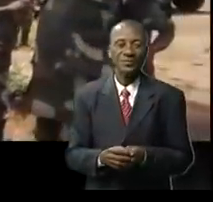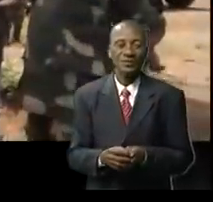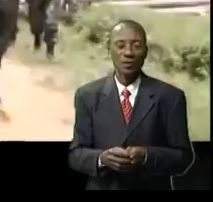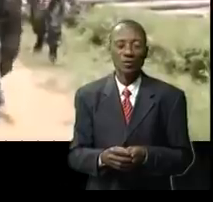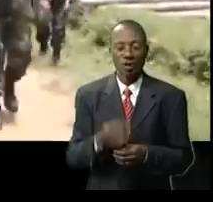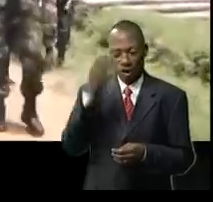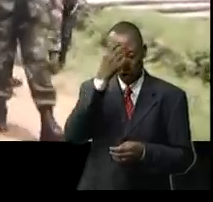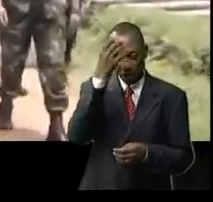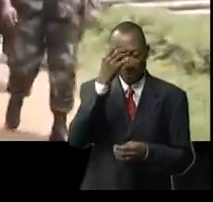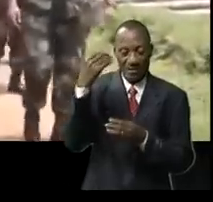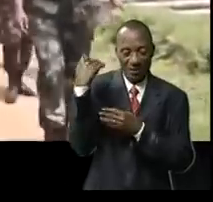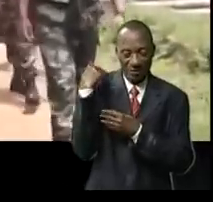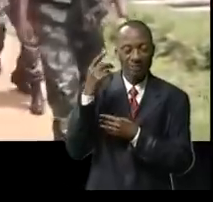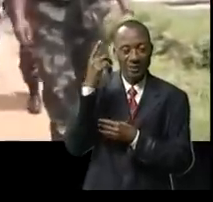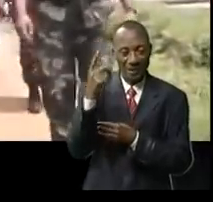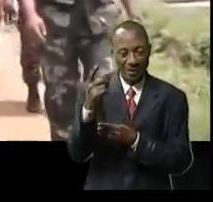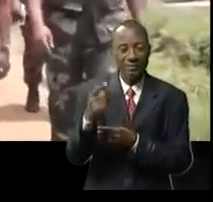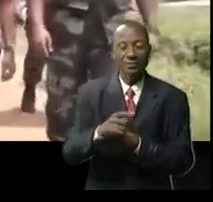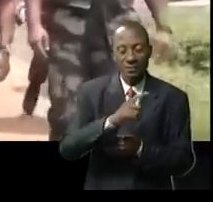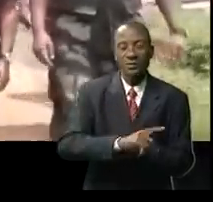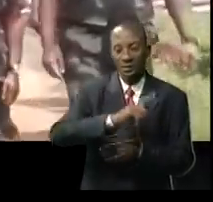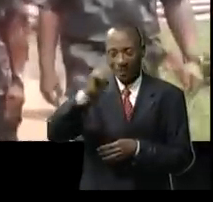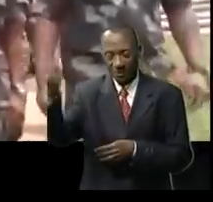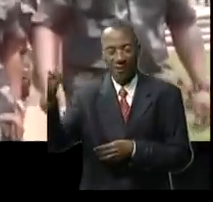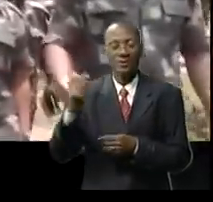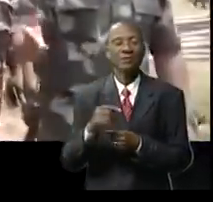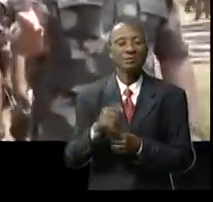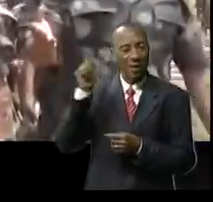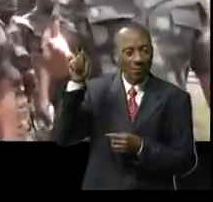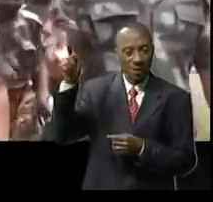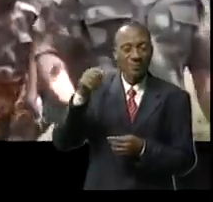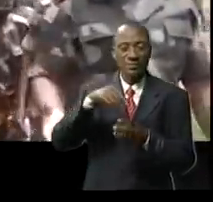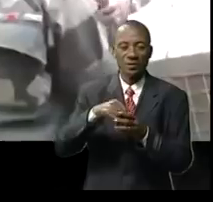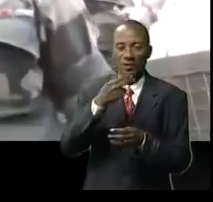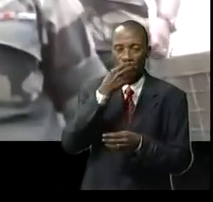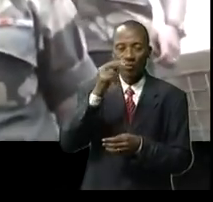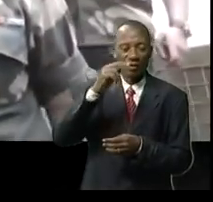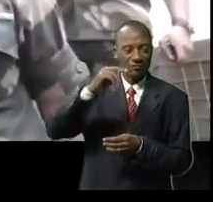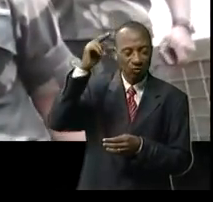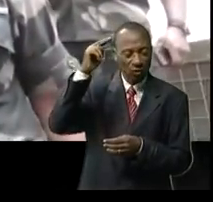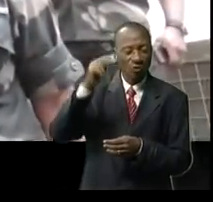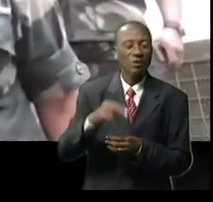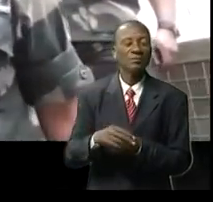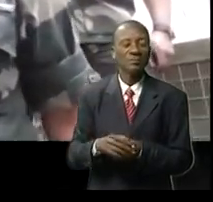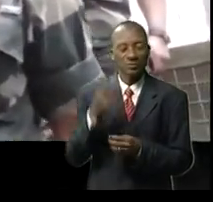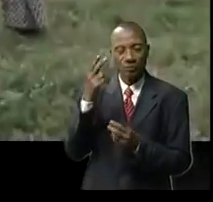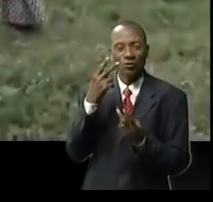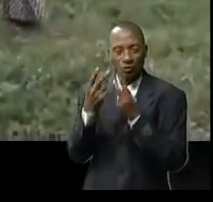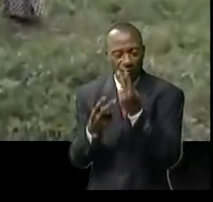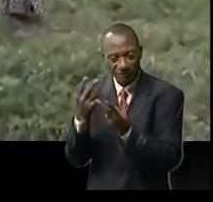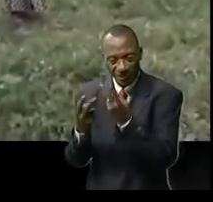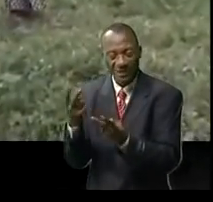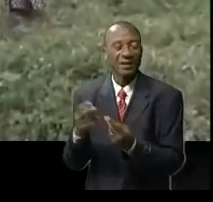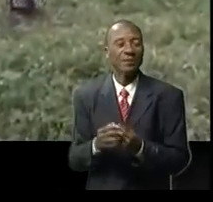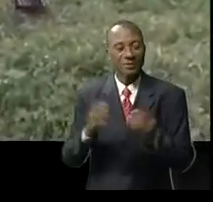lieutenant général Jean-Claude Yave, avec à ses côtés les gouverneurs militaires du Nord Kivu, le lieutenant général Constant Ndima. Pour mémoire,